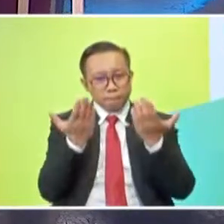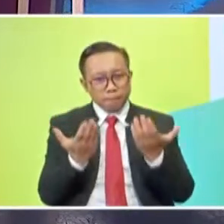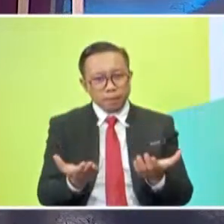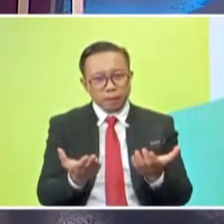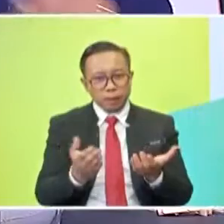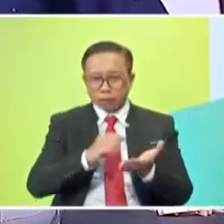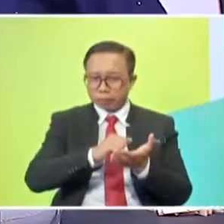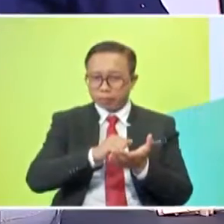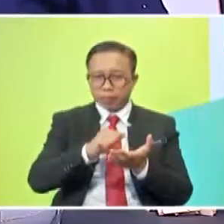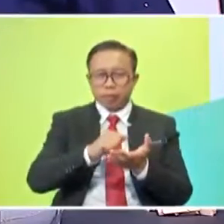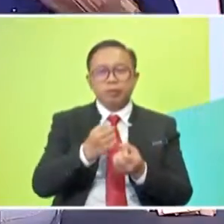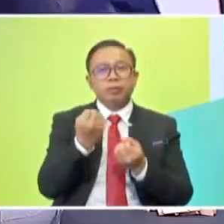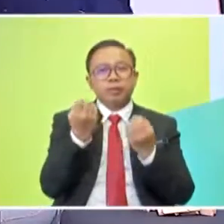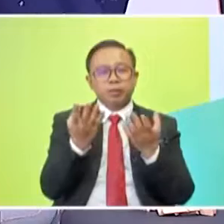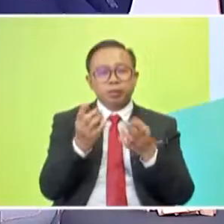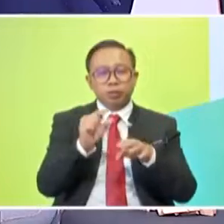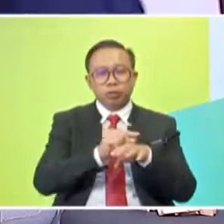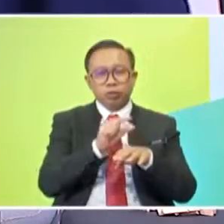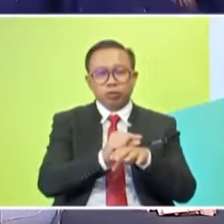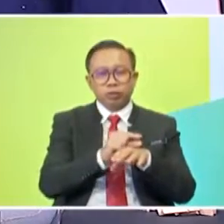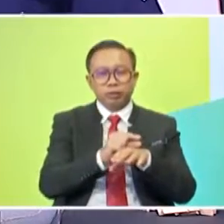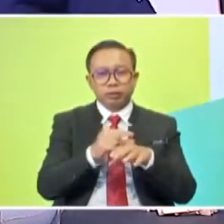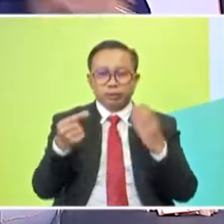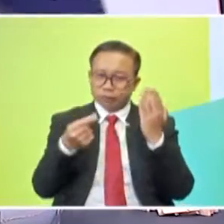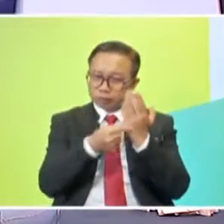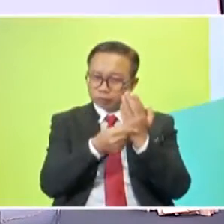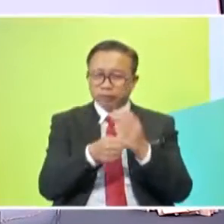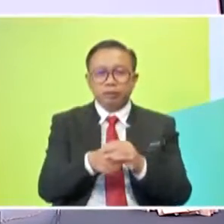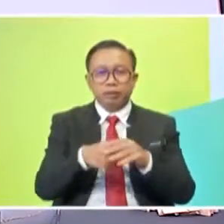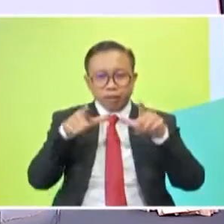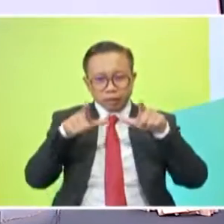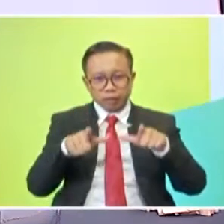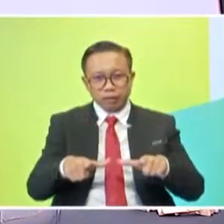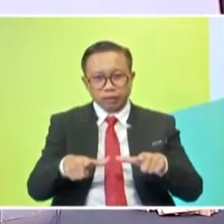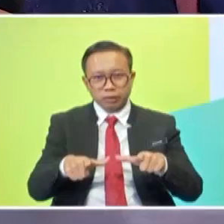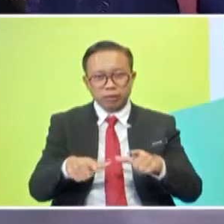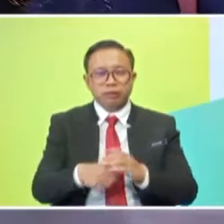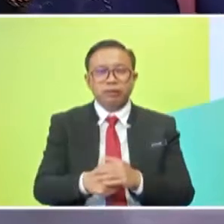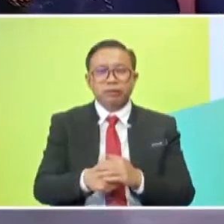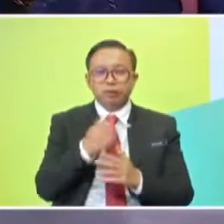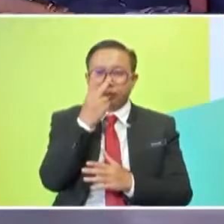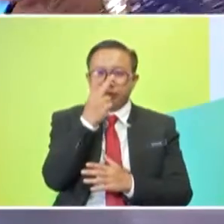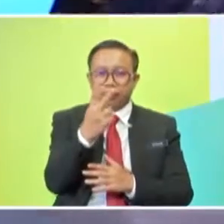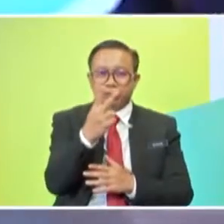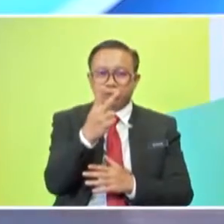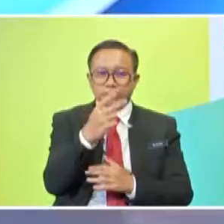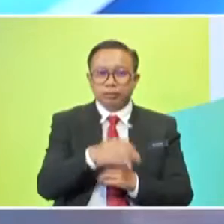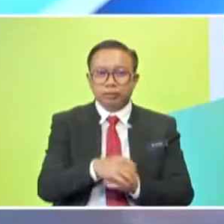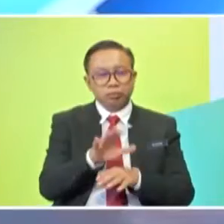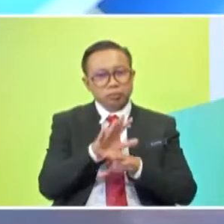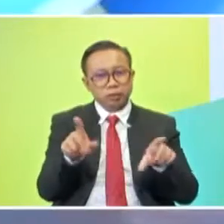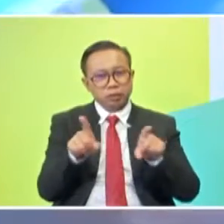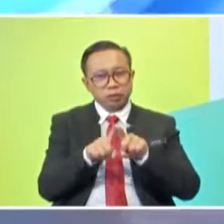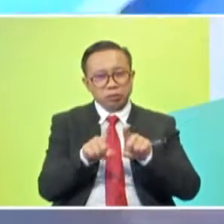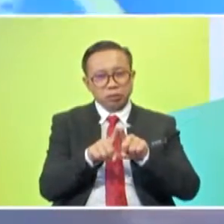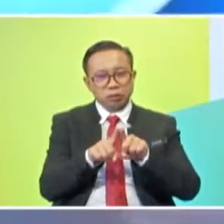berapa titik akan gunakan dengan sepi nih Oke kita Letakkan dulu pemadam kita nampak beratnya imbang